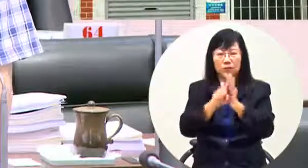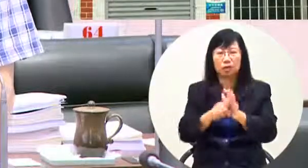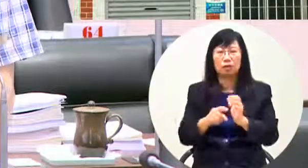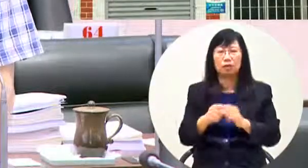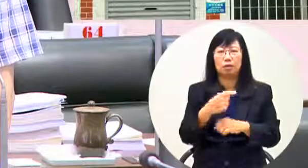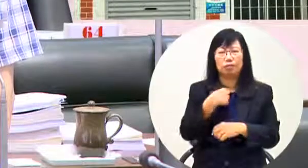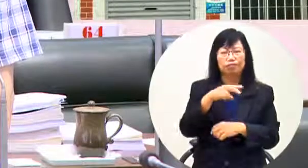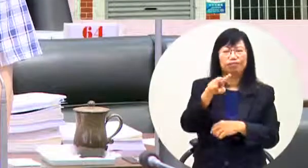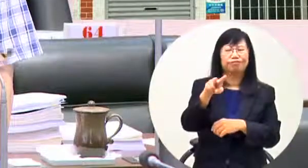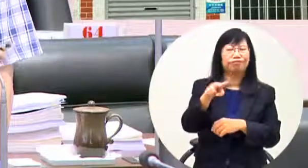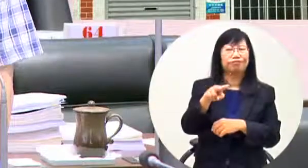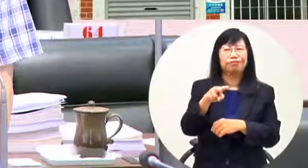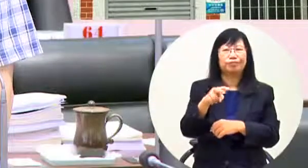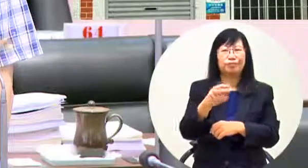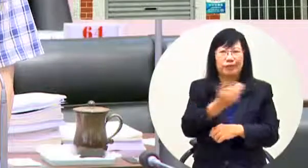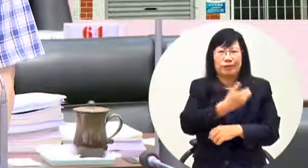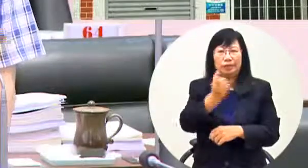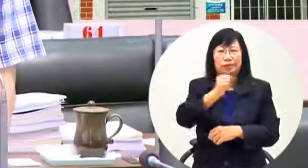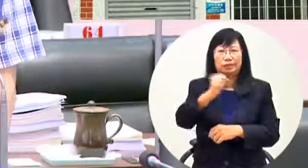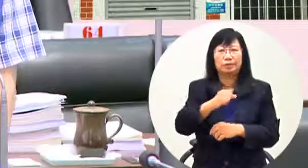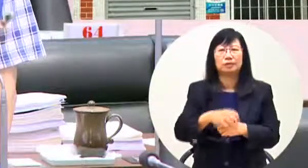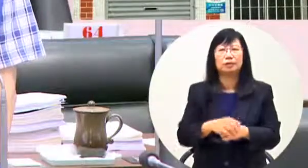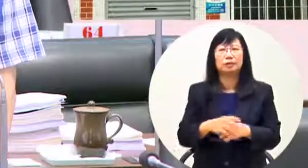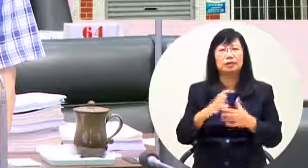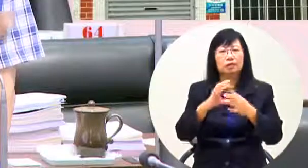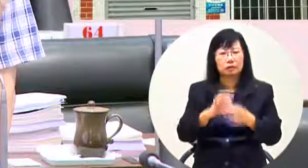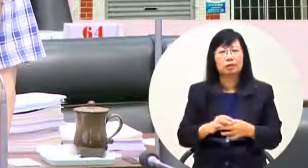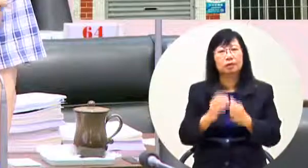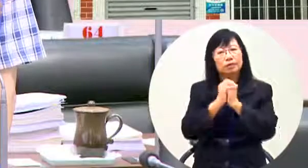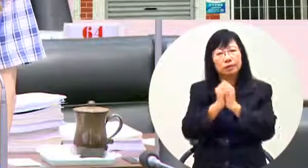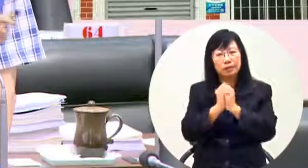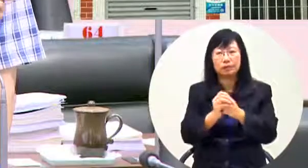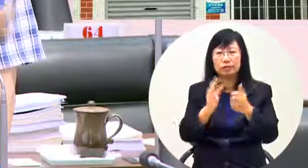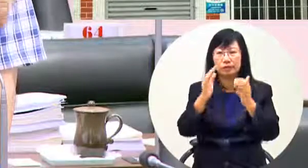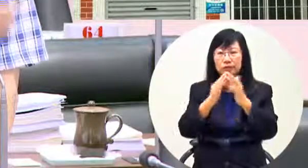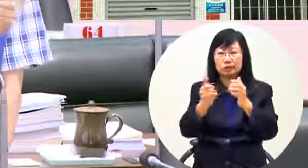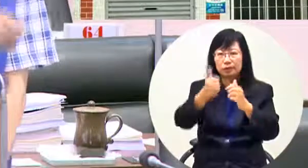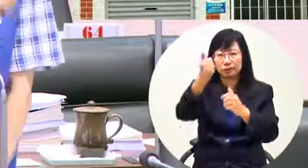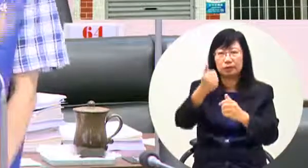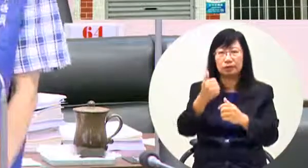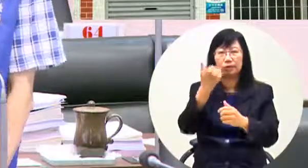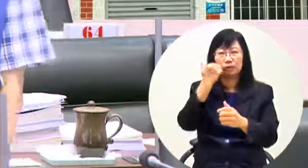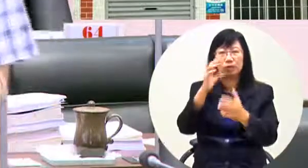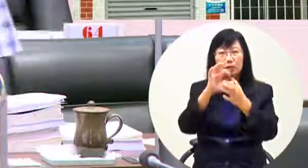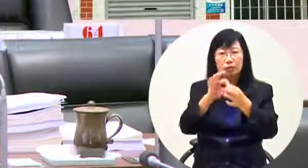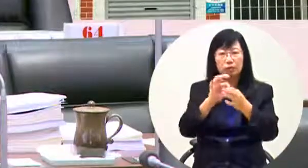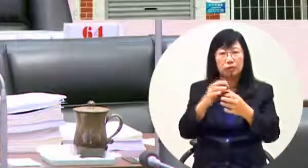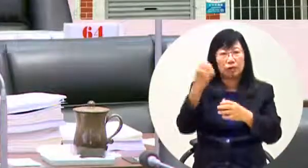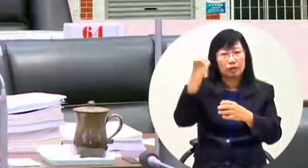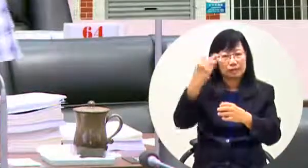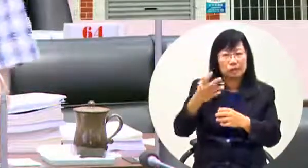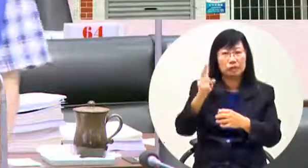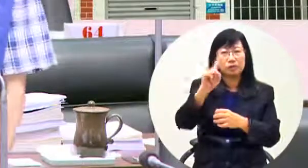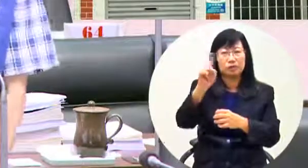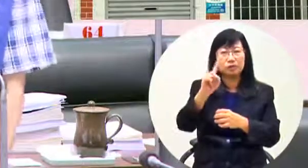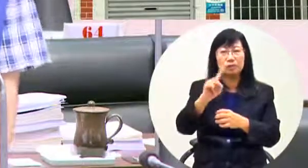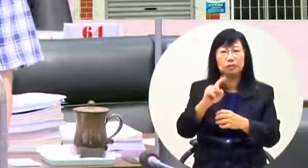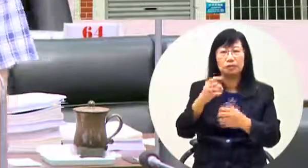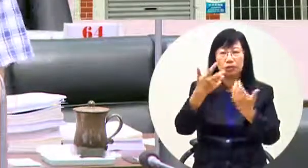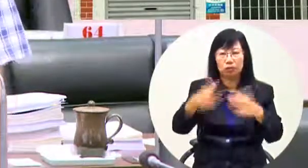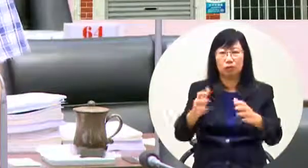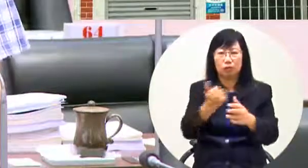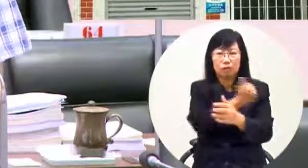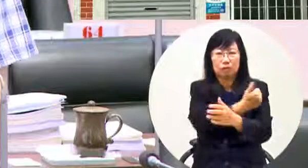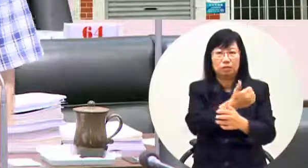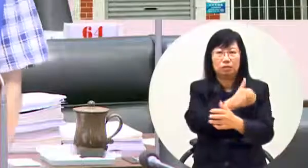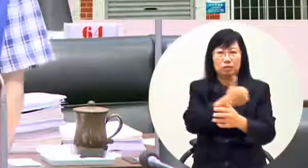你好好的研究、考核、发展一个新型的多功能综合活动中心，不是叫